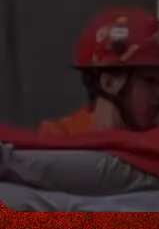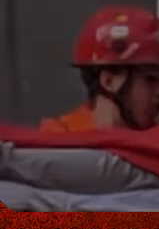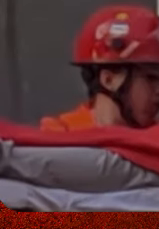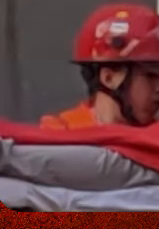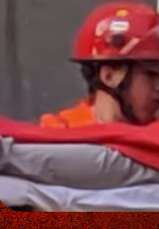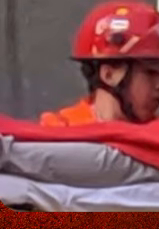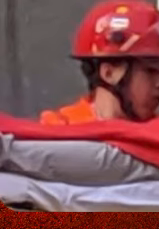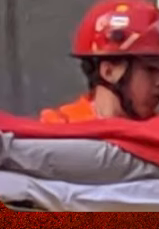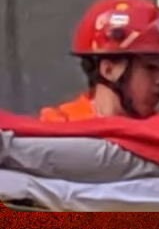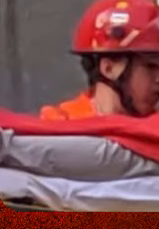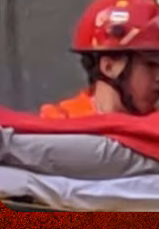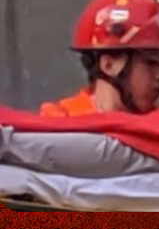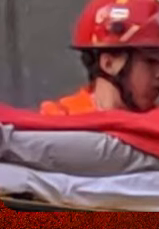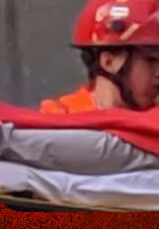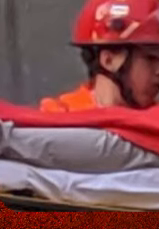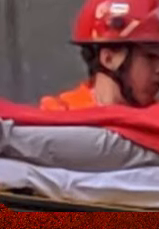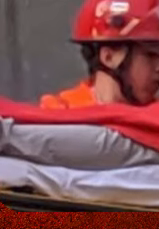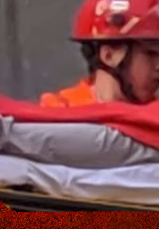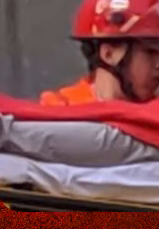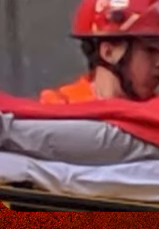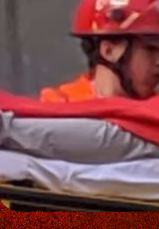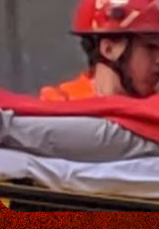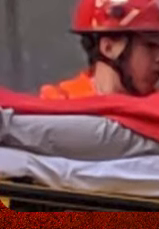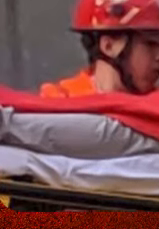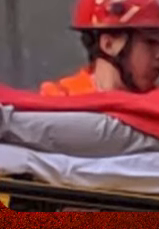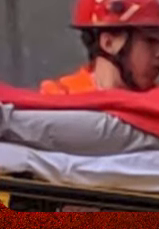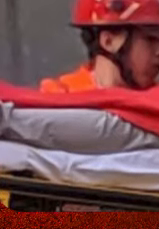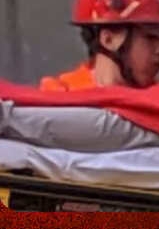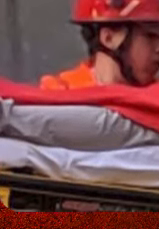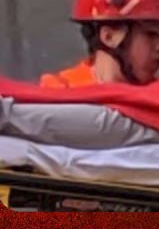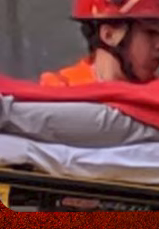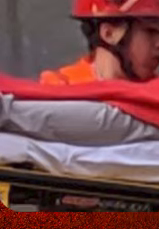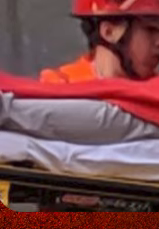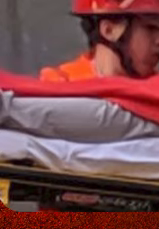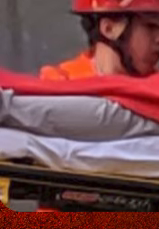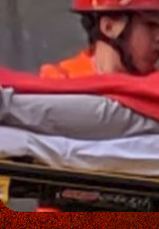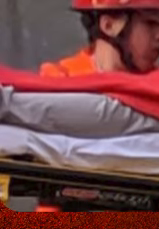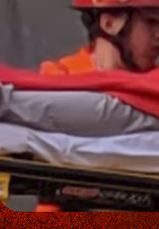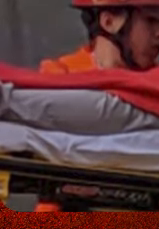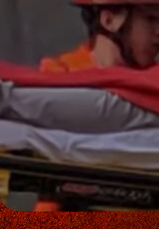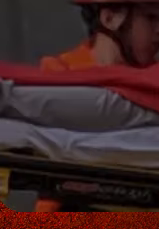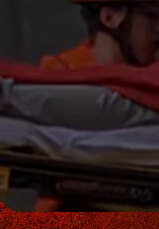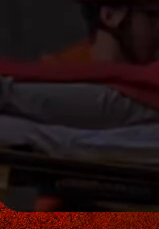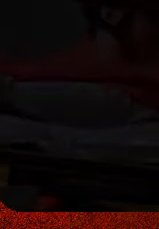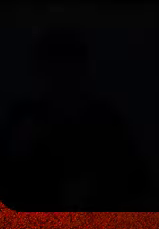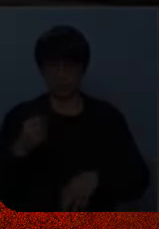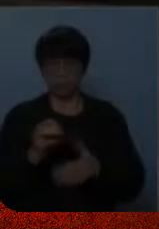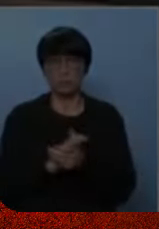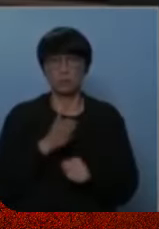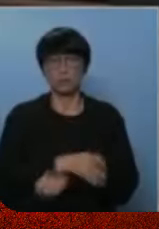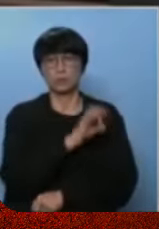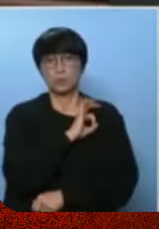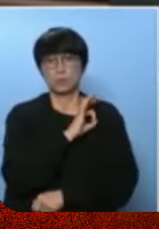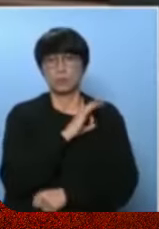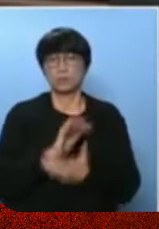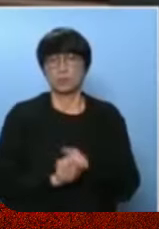主席，假消息特別是牽涉到危害公共安全的消息，傳播得非常快，對社會可以造成